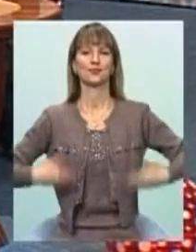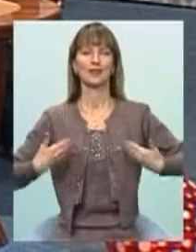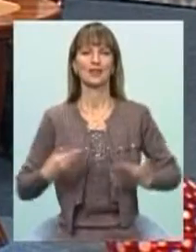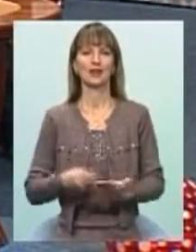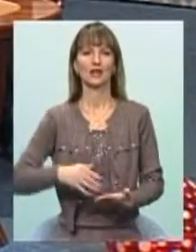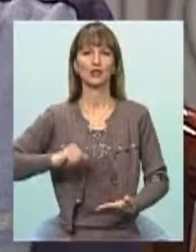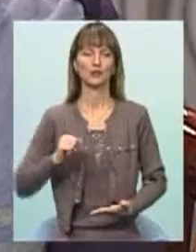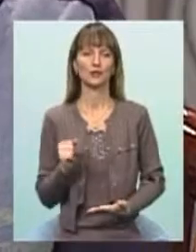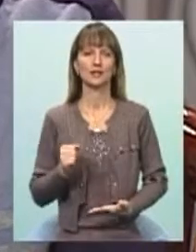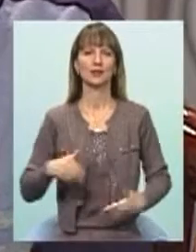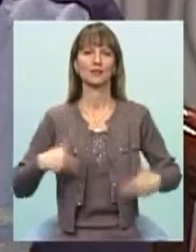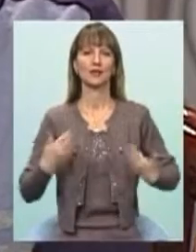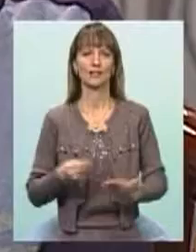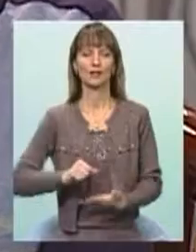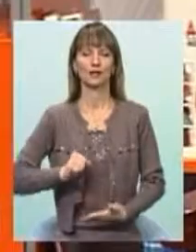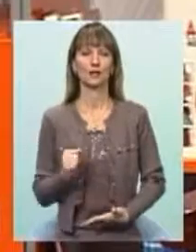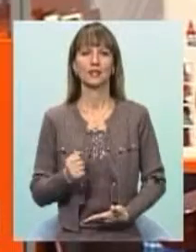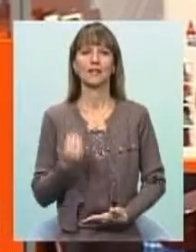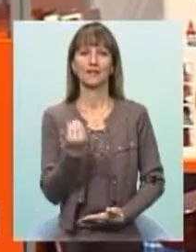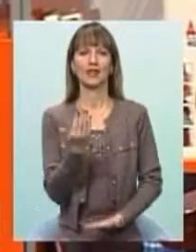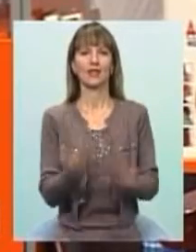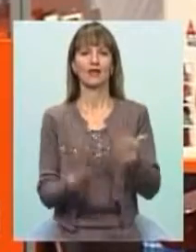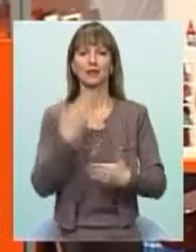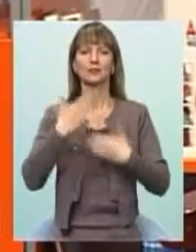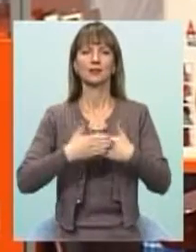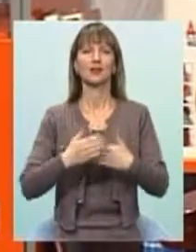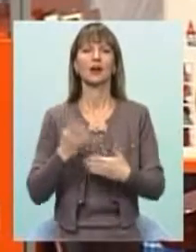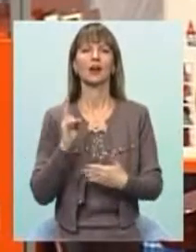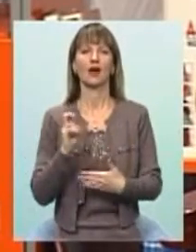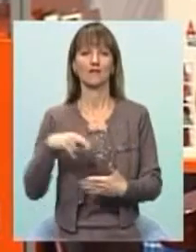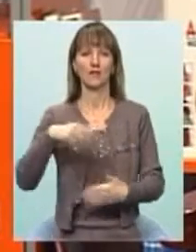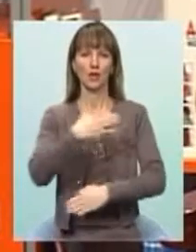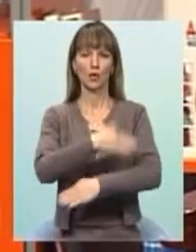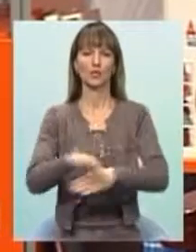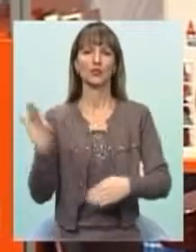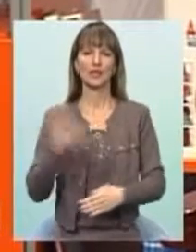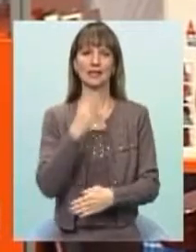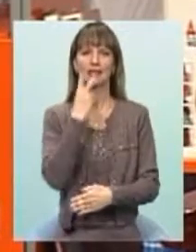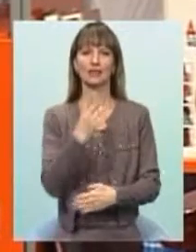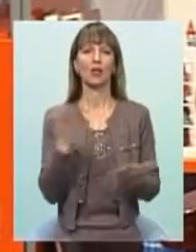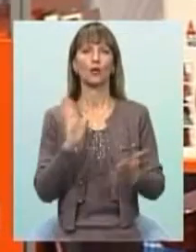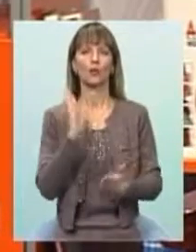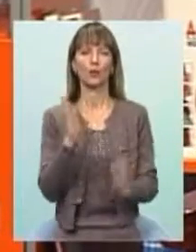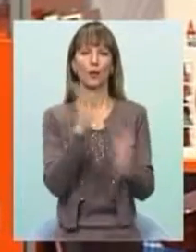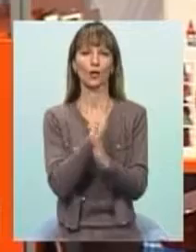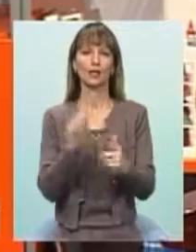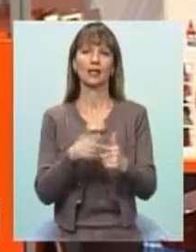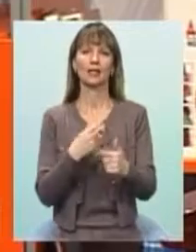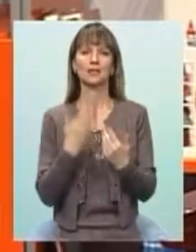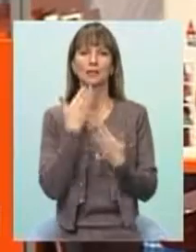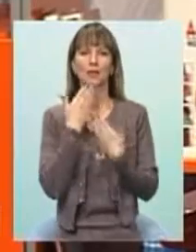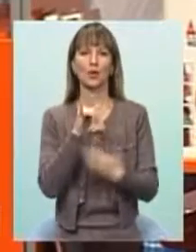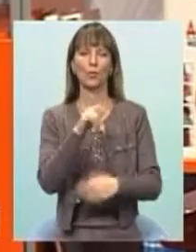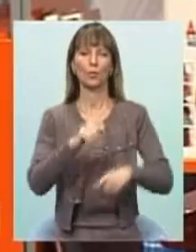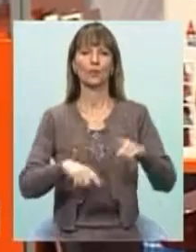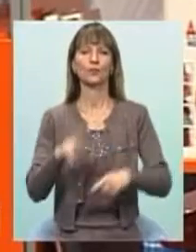привіт, дорогі друзі! Привіт, друзі! Ви, напевно, перед тим, як виходити на вулицю, часто дивитесь, якою буде погода, або запитуєте у